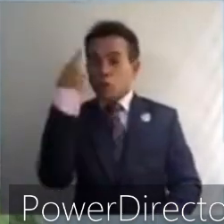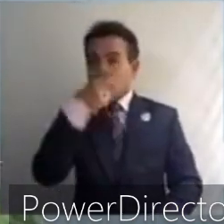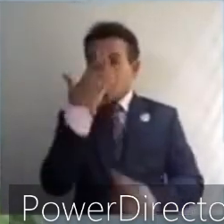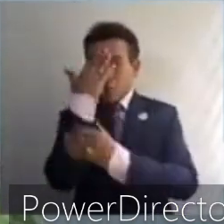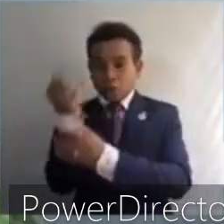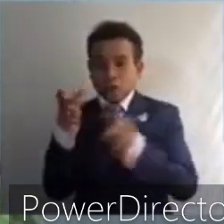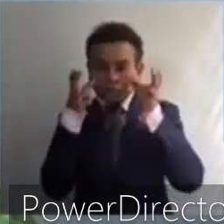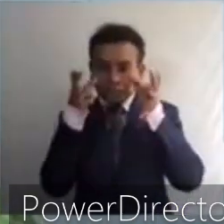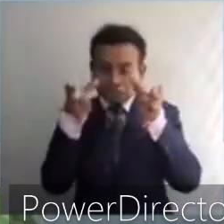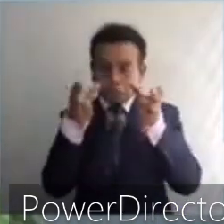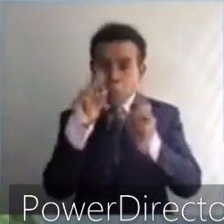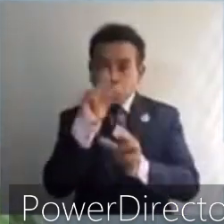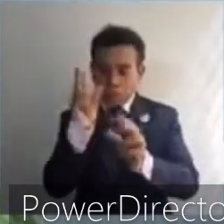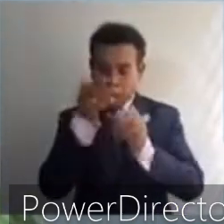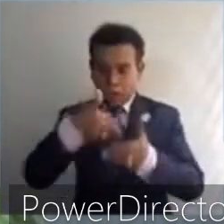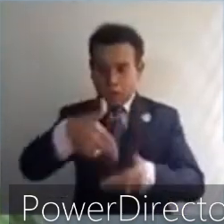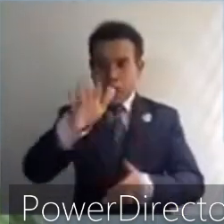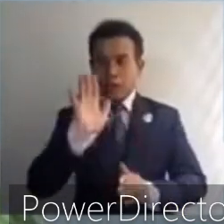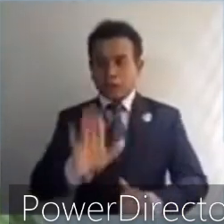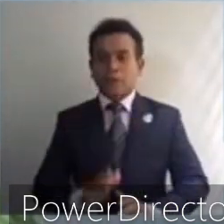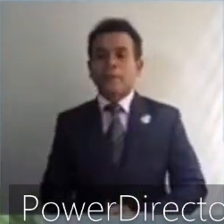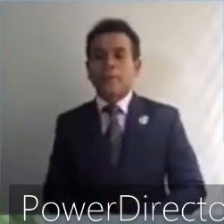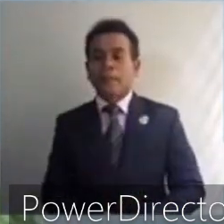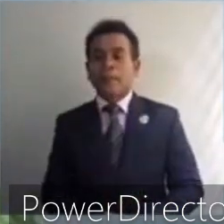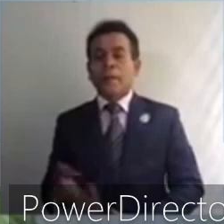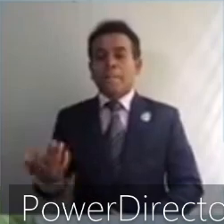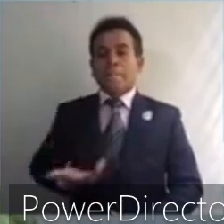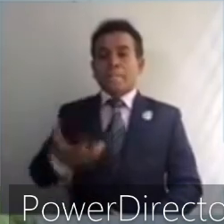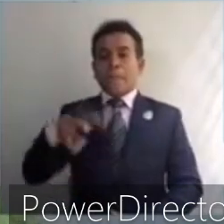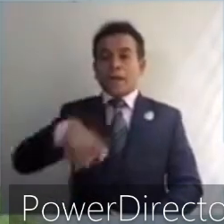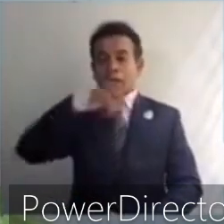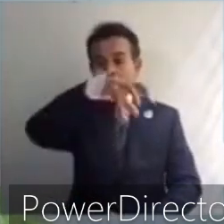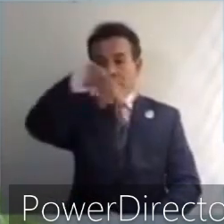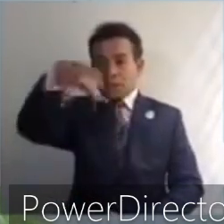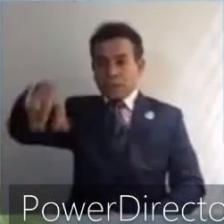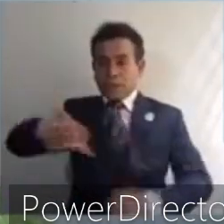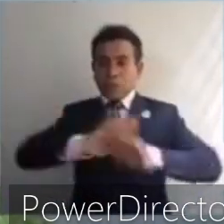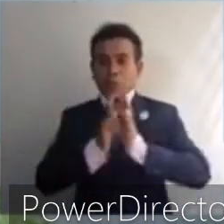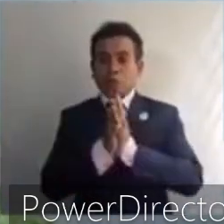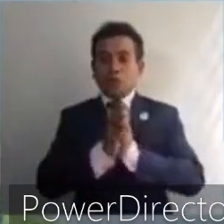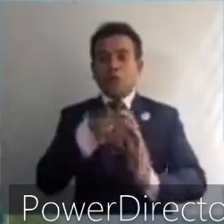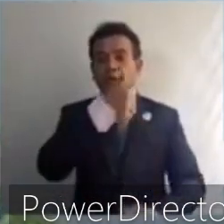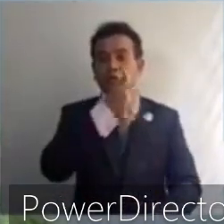সারা দেশে 64 জেলার সকল উপজেলা ও জেলা পর্যায়ে